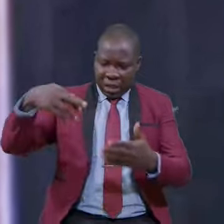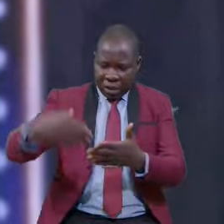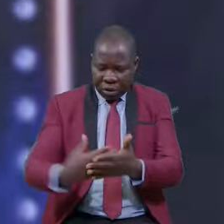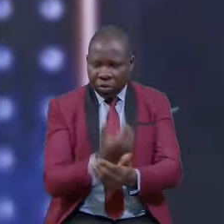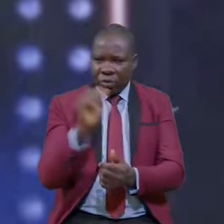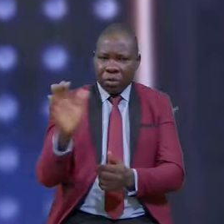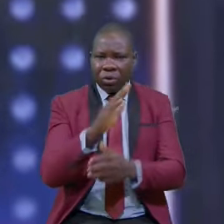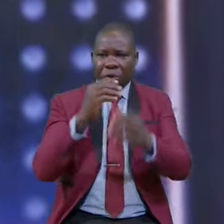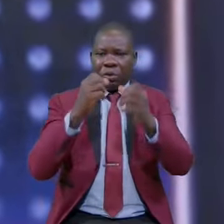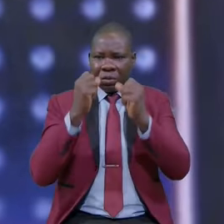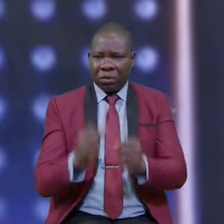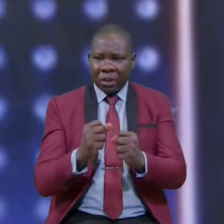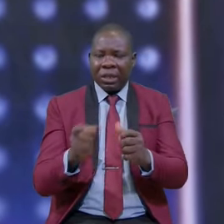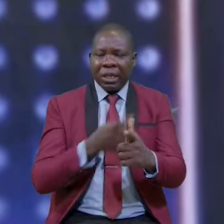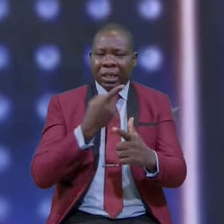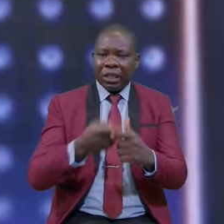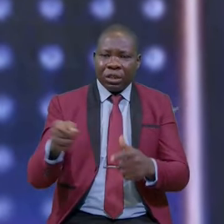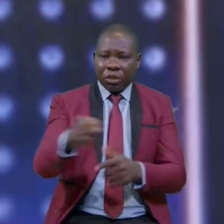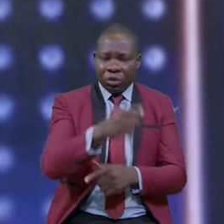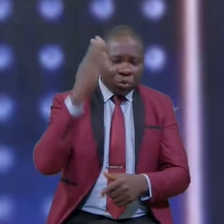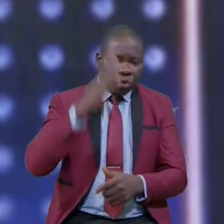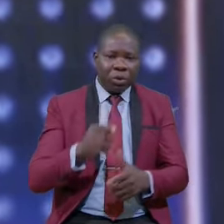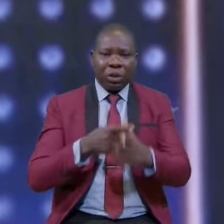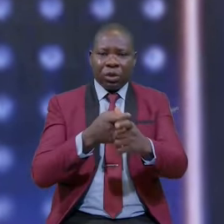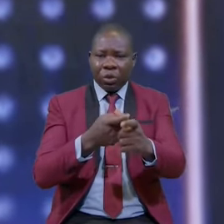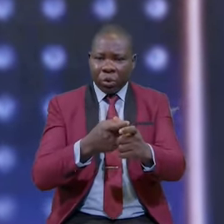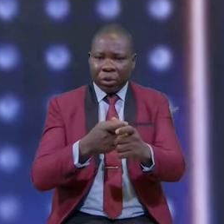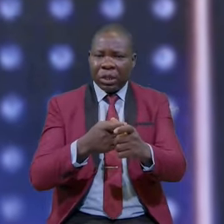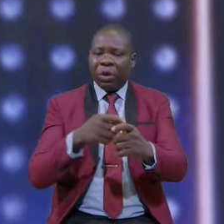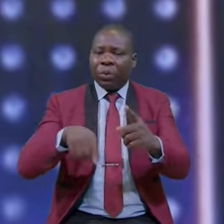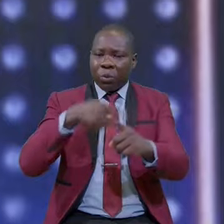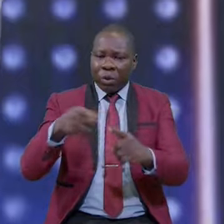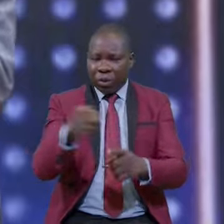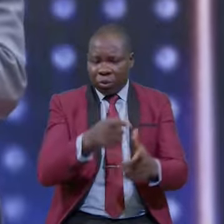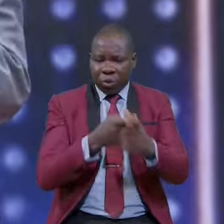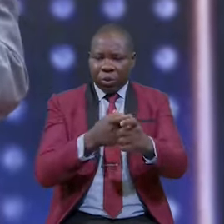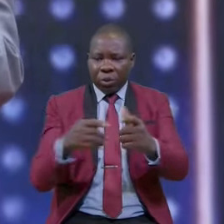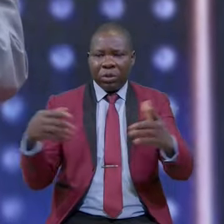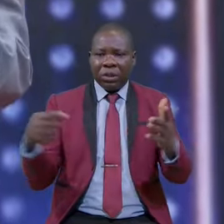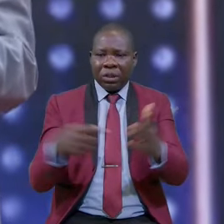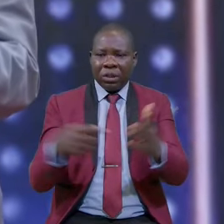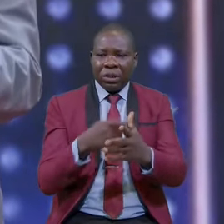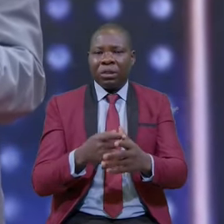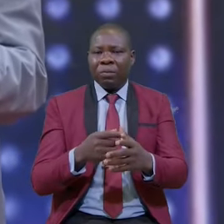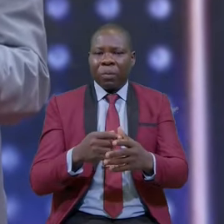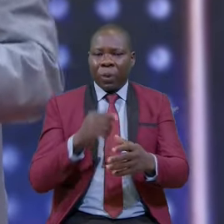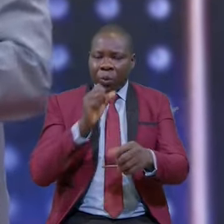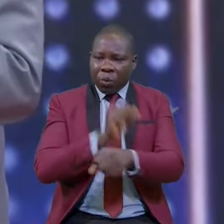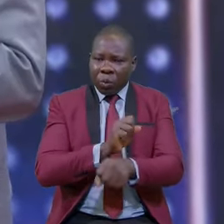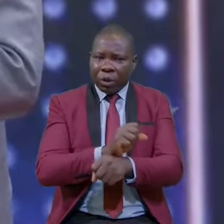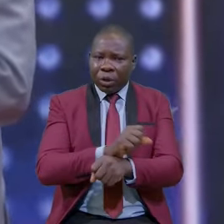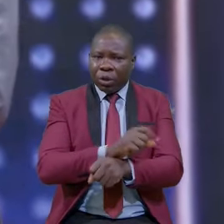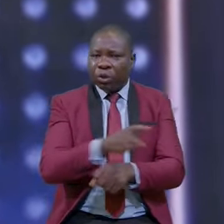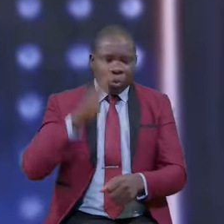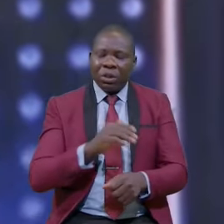alors tu vas courir. Tu vas t'engager dans cette course qui est devant toi et tu ne seras pas fatigué. Tu vas